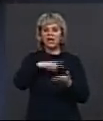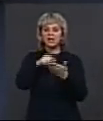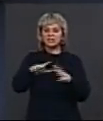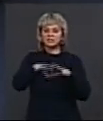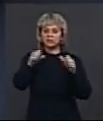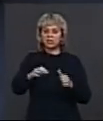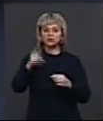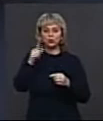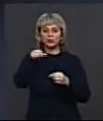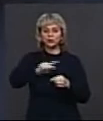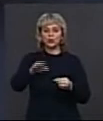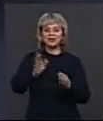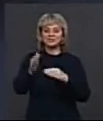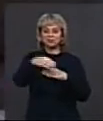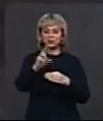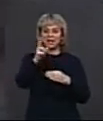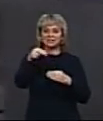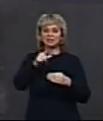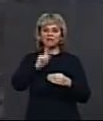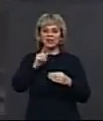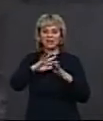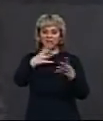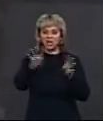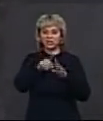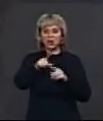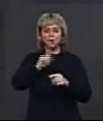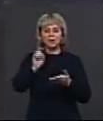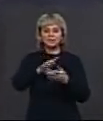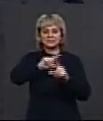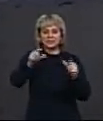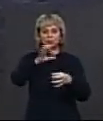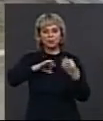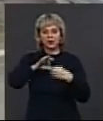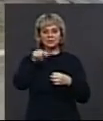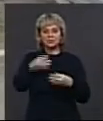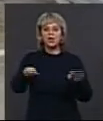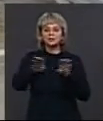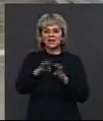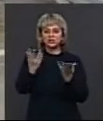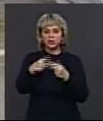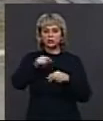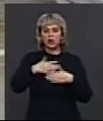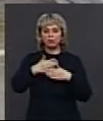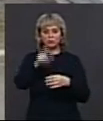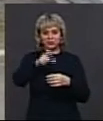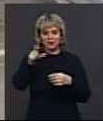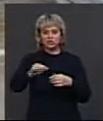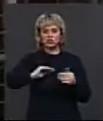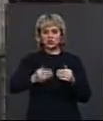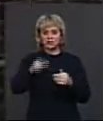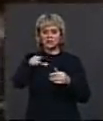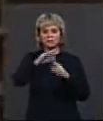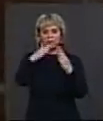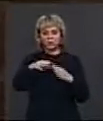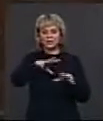Городские власти предполагают развернуть на Каскадные временные вольеры, пока центр проектируется. Также рассчитывают на помощь горожан и частных